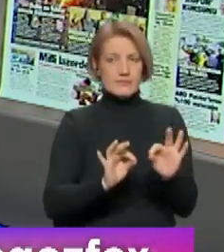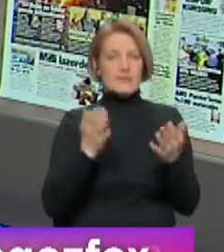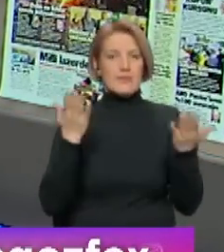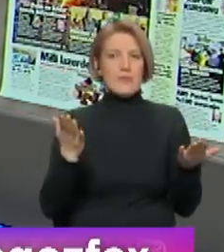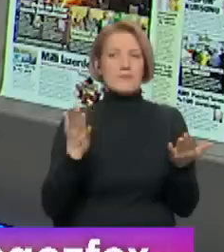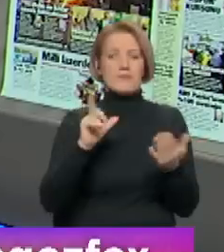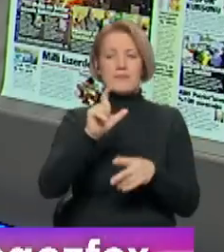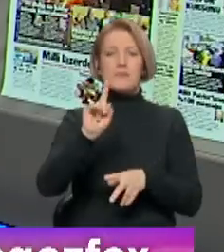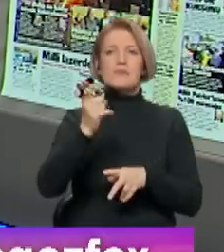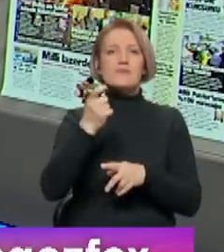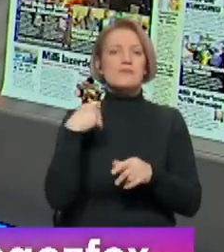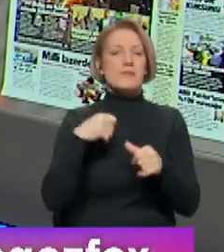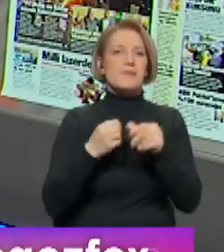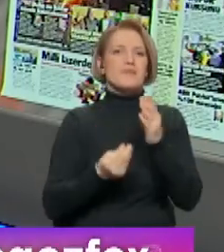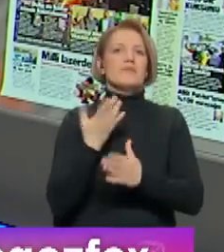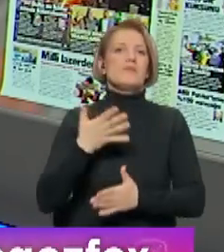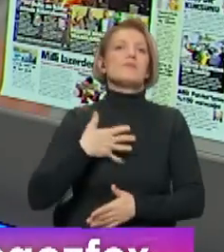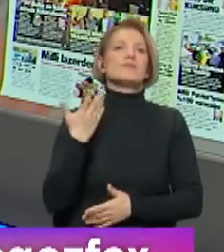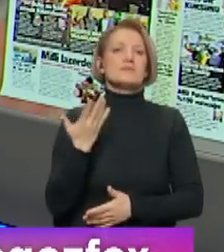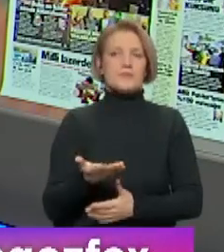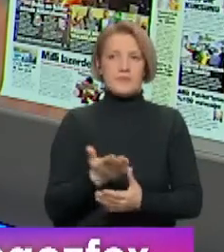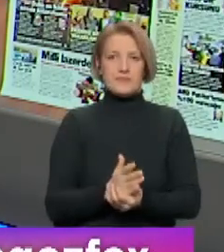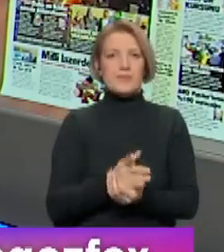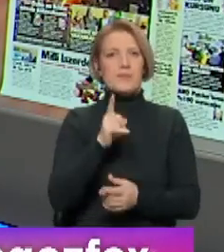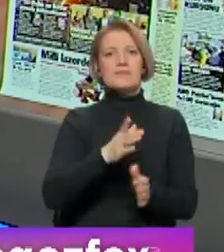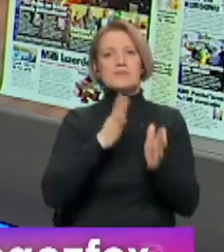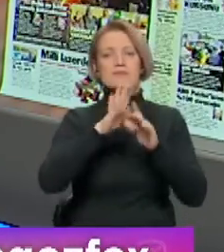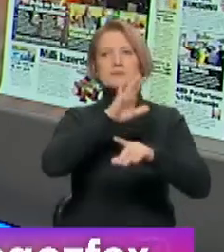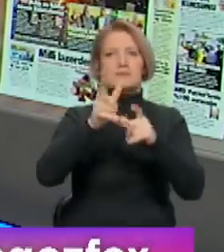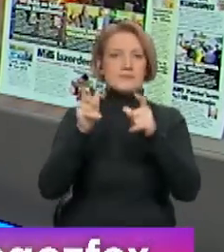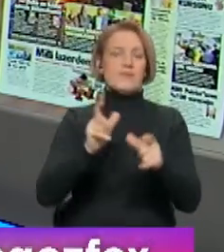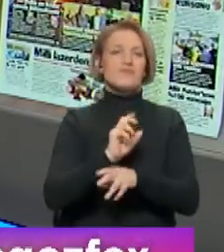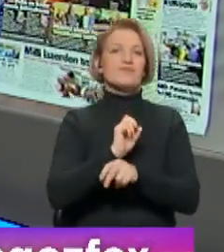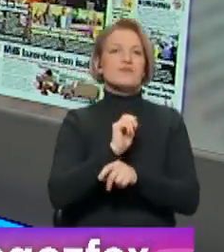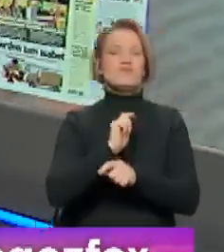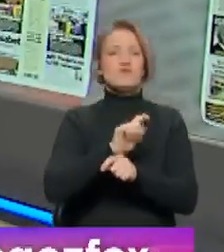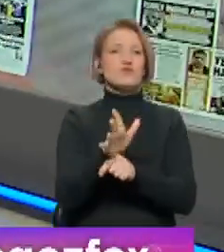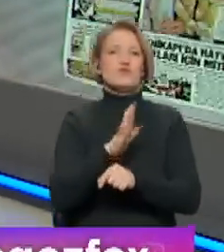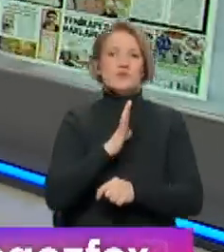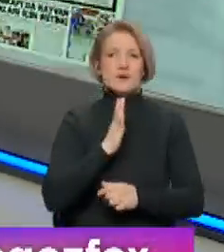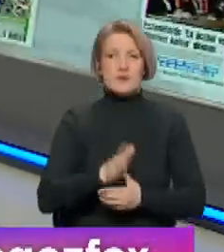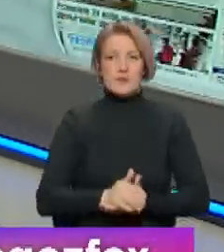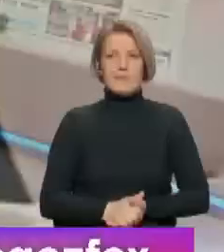dönmesini istiyoruz elbette ama bir tarafıyla da her yerde virüs var